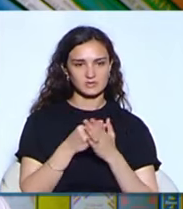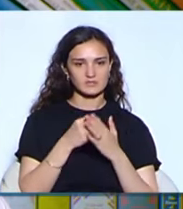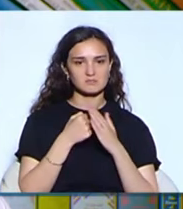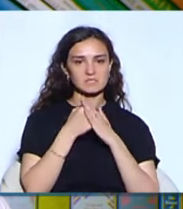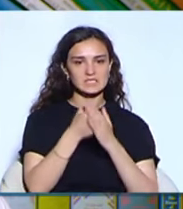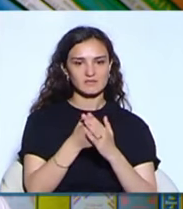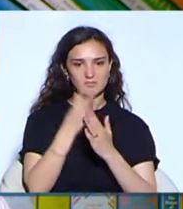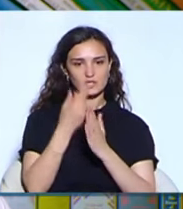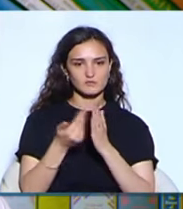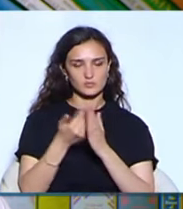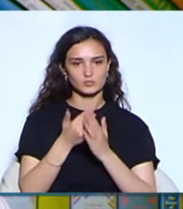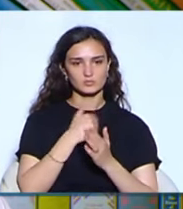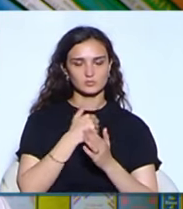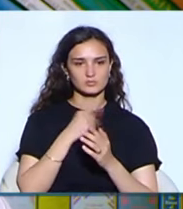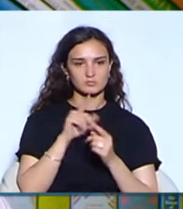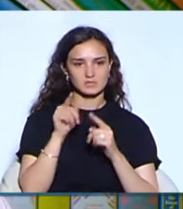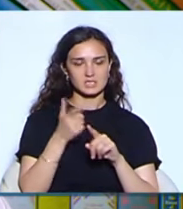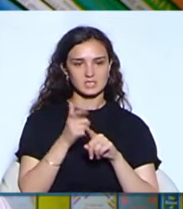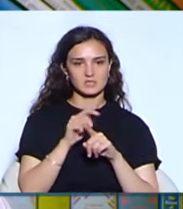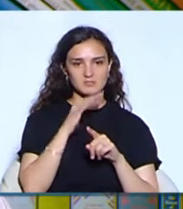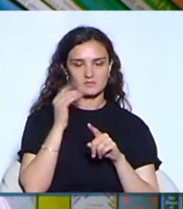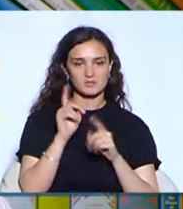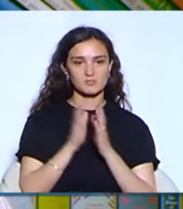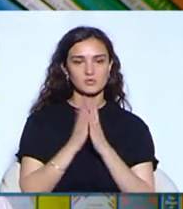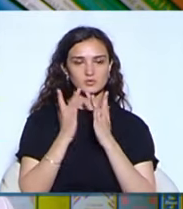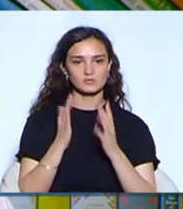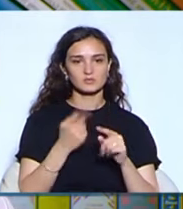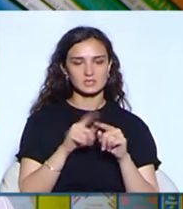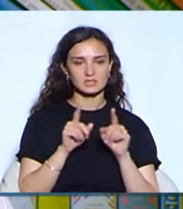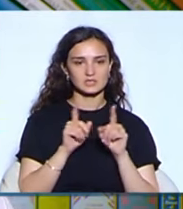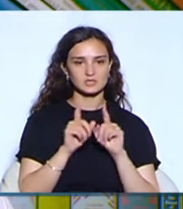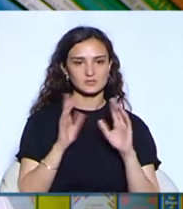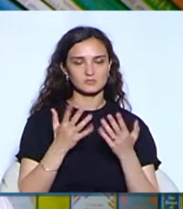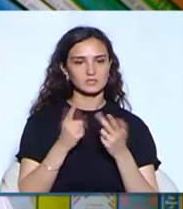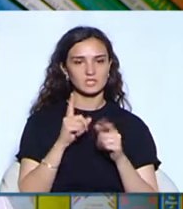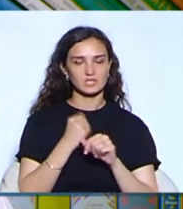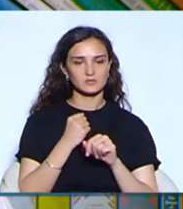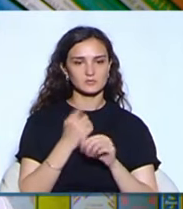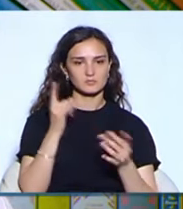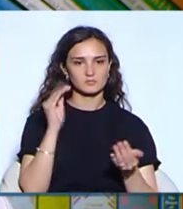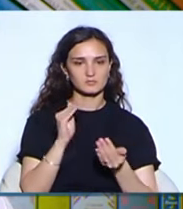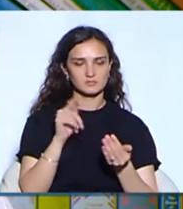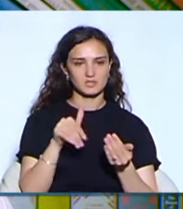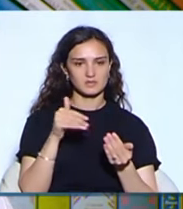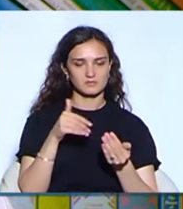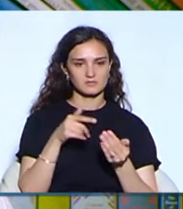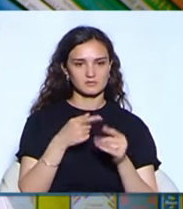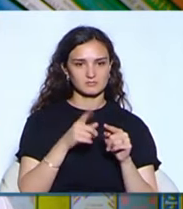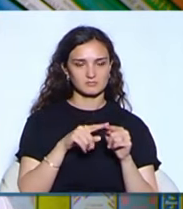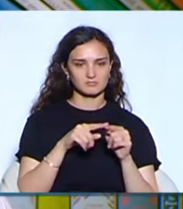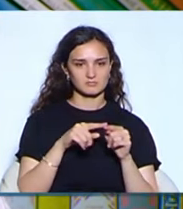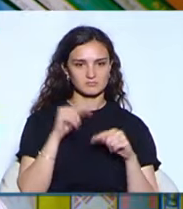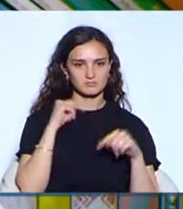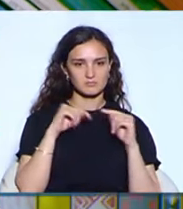მიღწევები აჩვენოს, უნდა რომ მისგან ძალიან ბევრი რამ მოითხოვოს და ასეთ შემთხვევაში რაკნას პატარამ ჯერ მას არ აქვს მომწიფებული